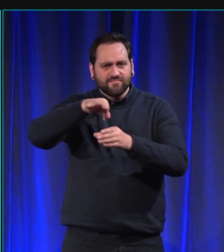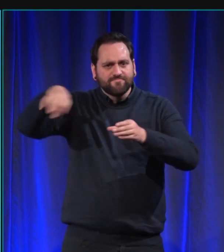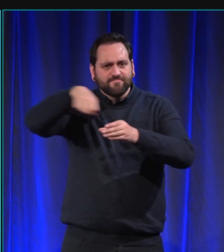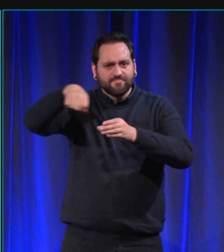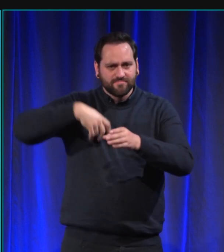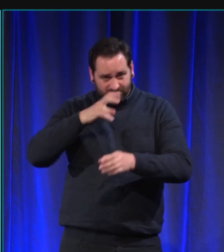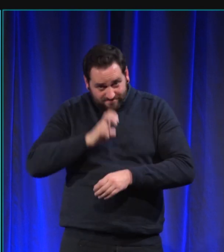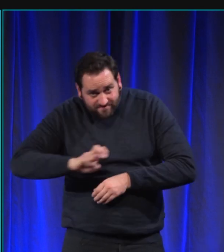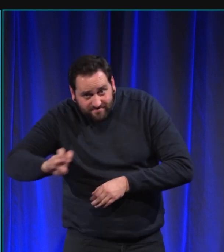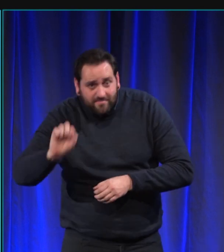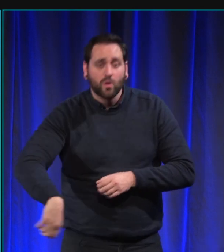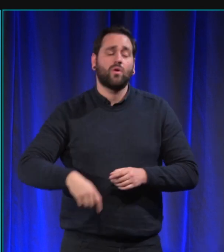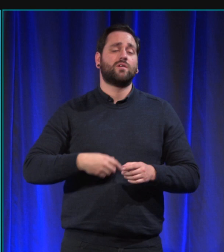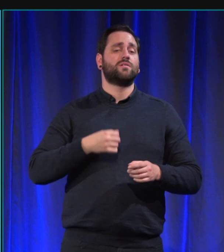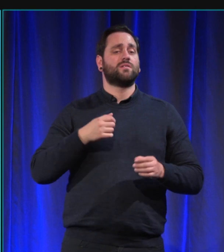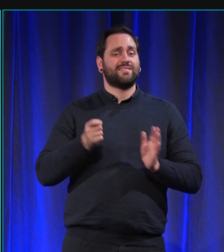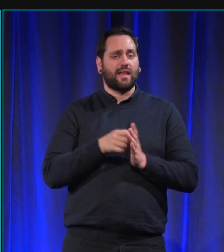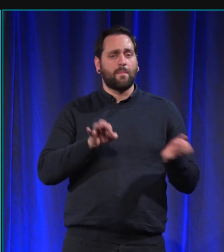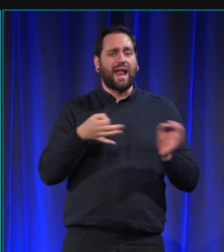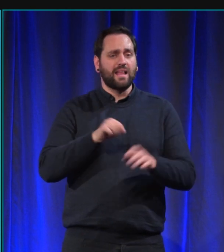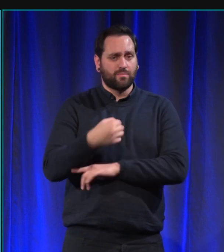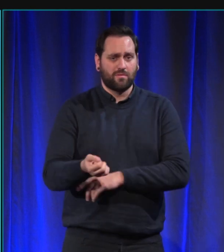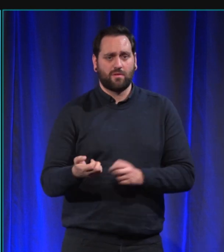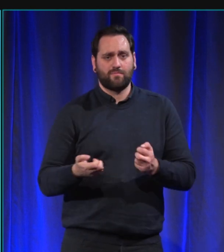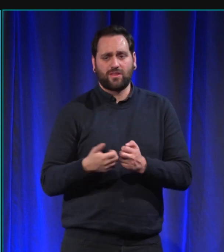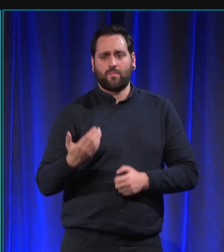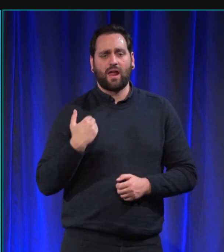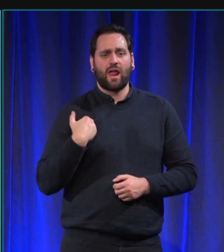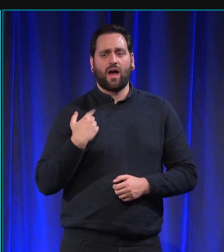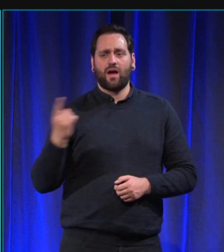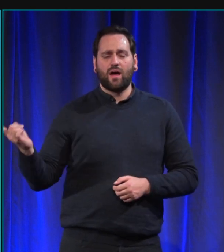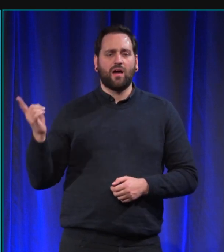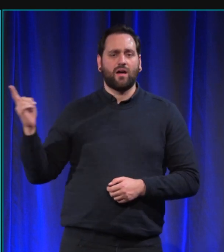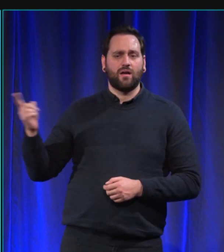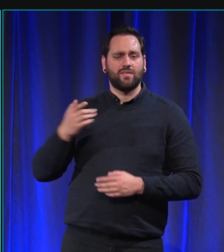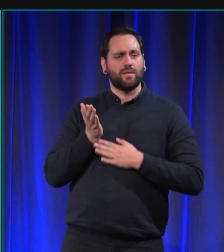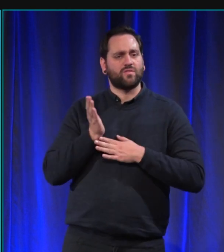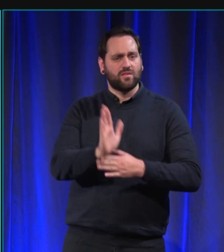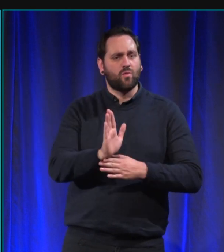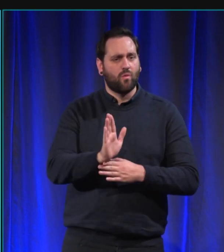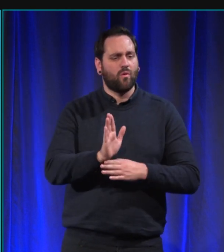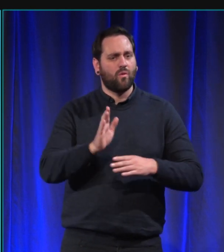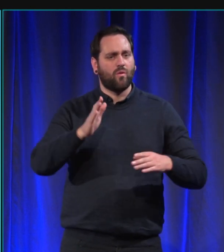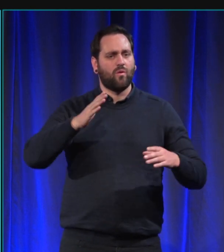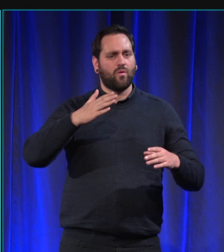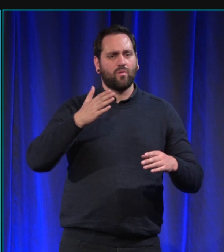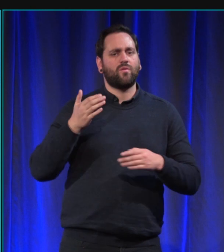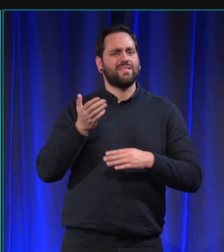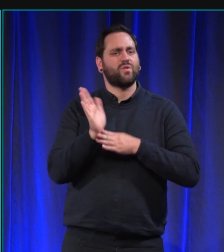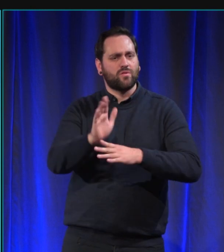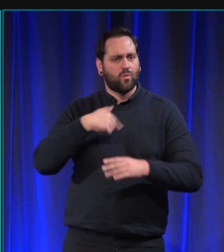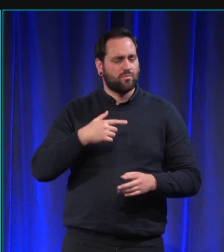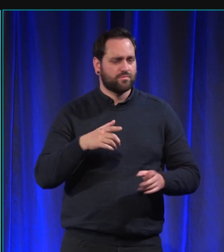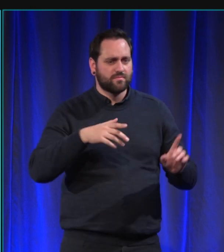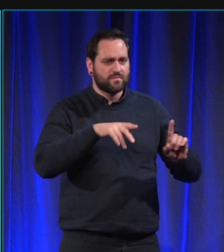capable de repérer mes malaises quand je vais les faire par exemple tout à l'heure il y eu un grand moment dans la démonstration que je faisais où elle n'écoutait plus rien et en fait je me suis mis de côté